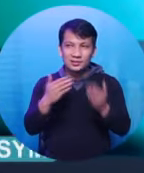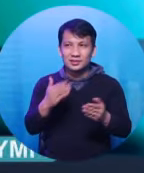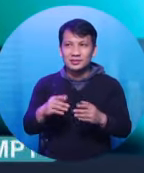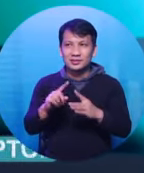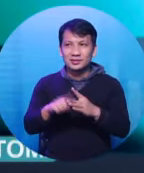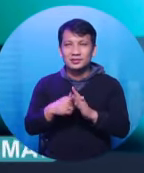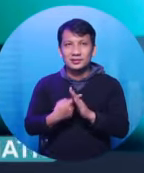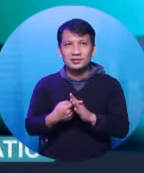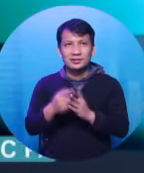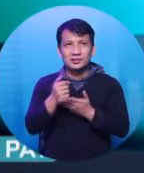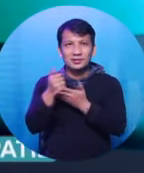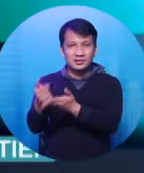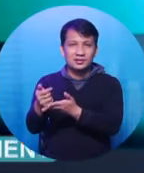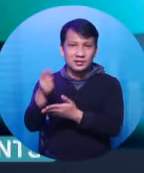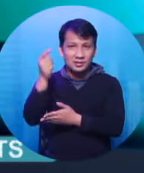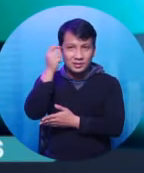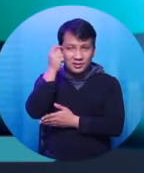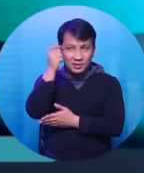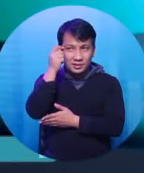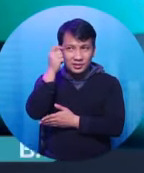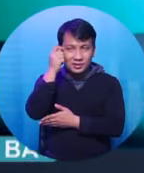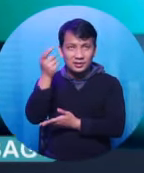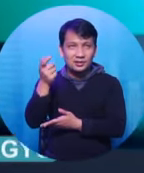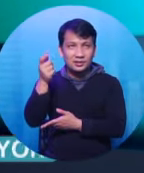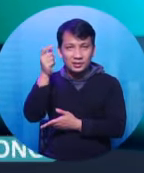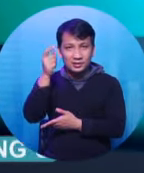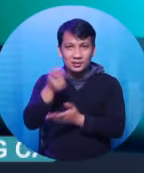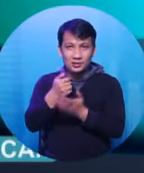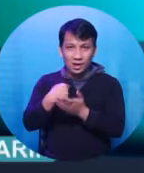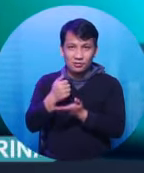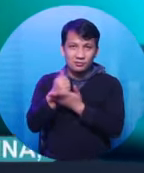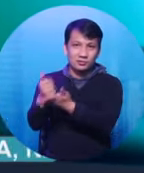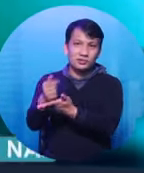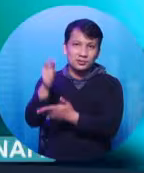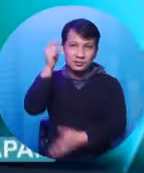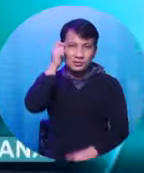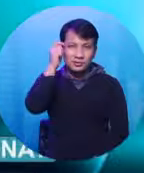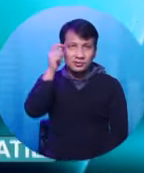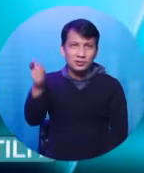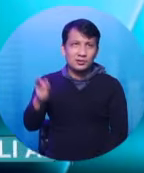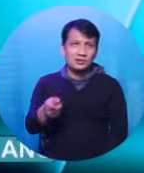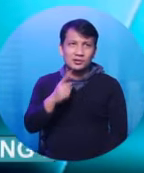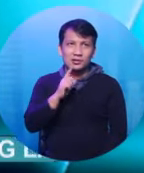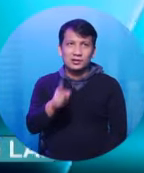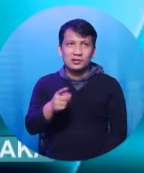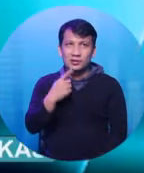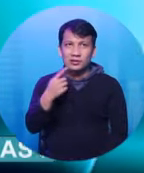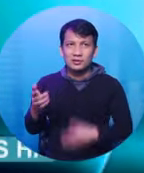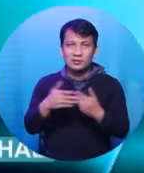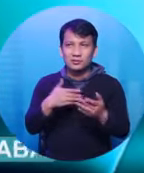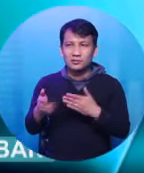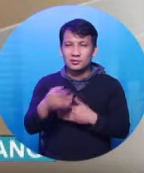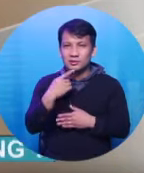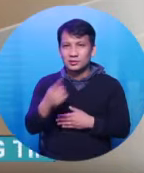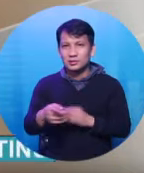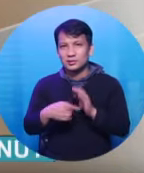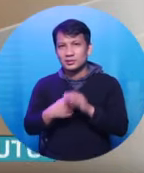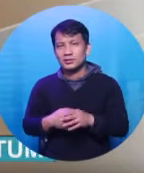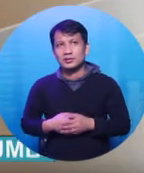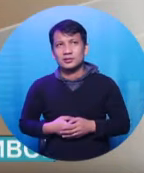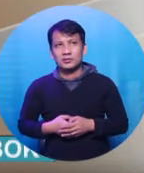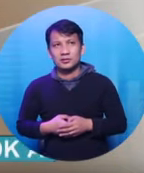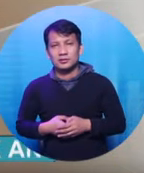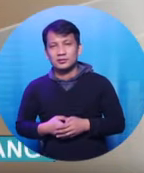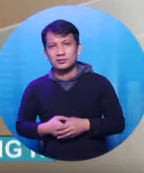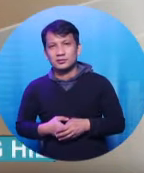talaga tutulungan ko, Sir Mark. I mean, sorry. Sir Tyrone. Okay. Ikaw tutulungan ko kung anong pwede ko maitulong. Lahat